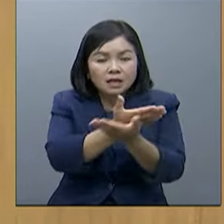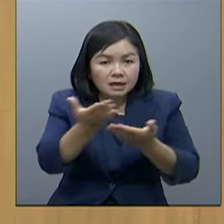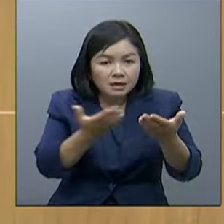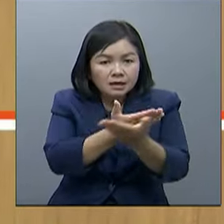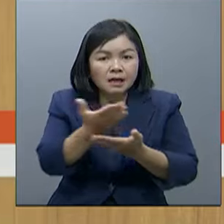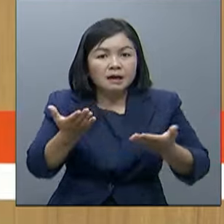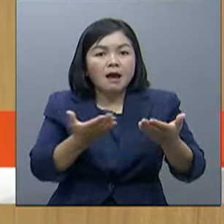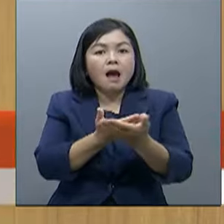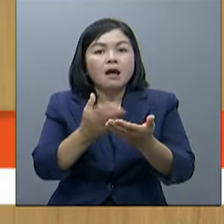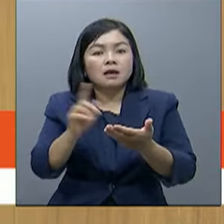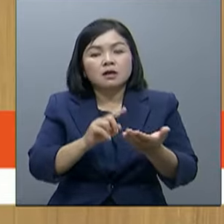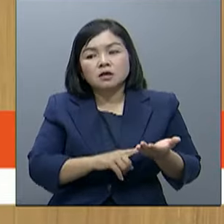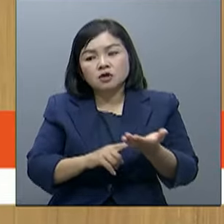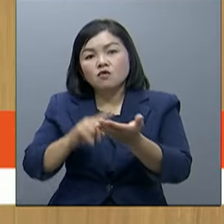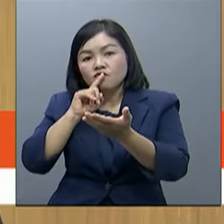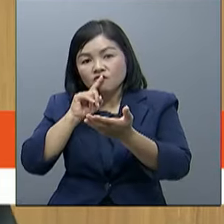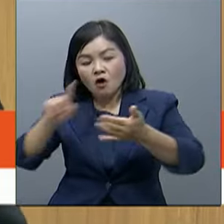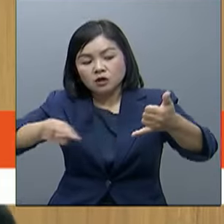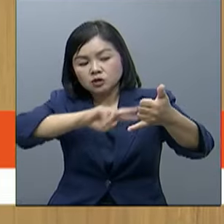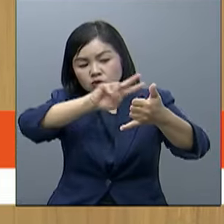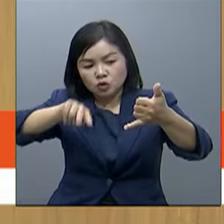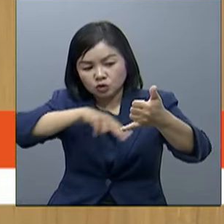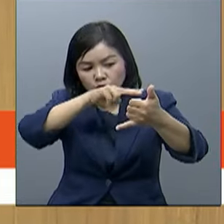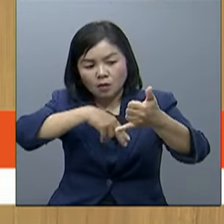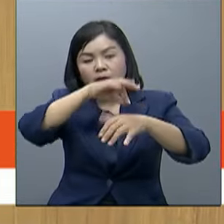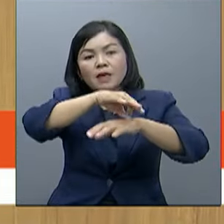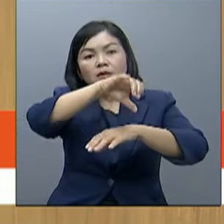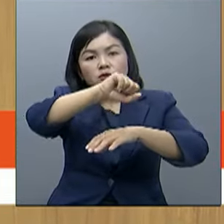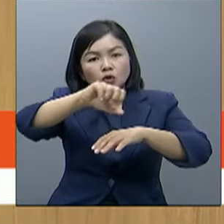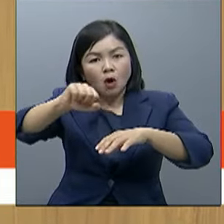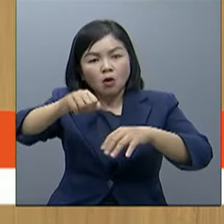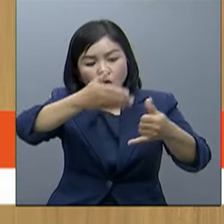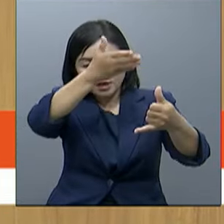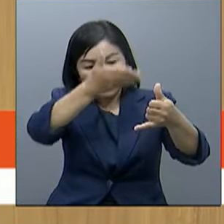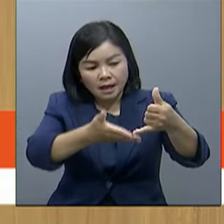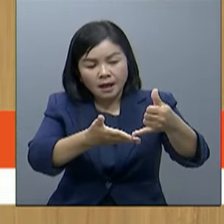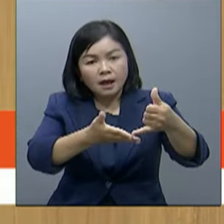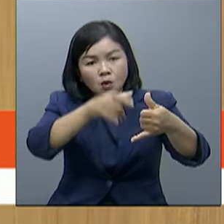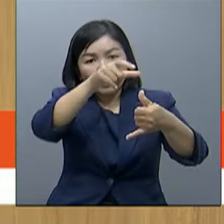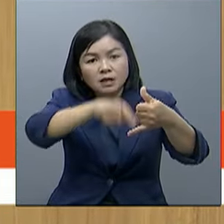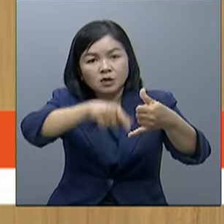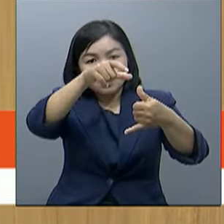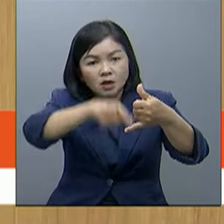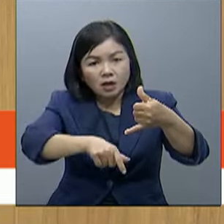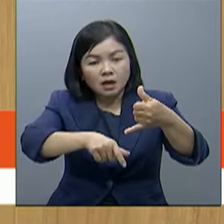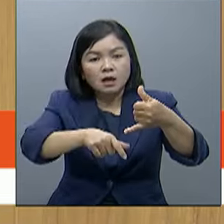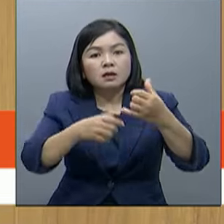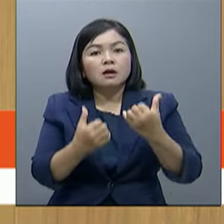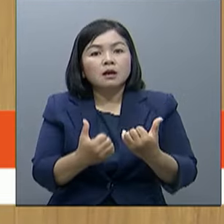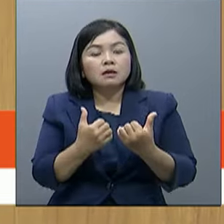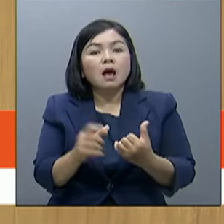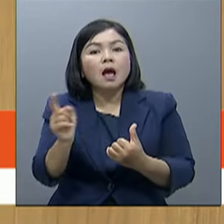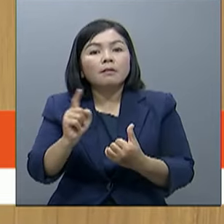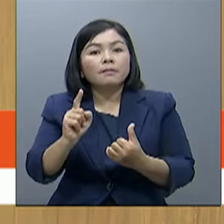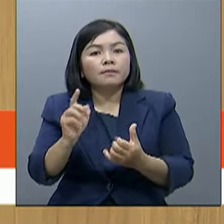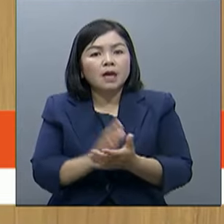ในการยื่นคำร้องตรวจสอบจริยธรรมของนักการเมืองท่านนี้เพราะเรามองว่านี่เป็นเหตุการณ์ที่เสมือนหนึ่งเป็นปกติวิสัยของ